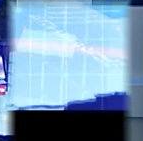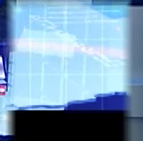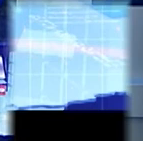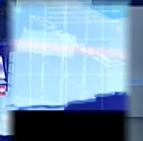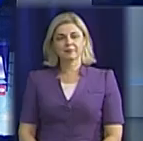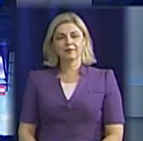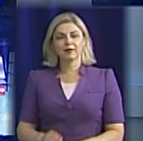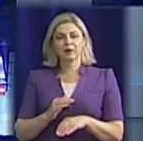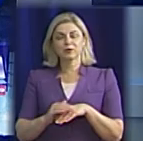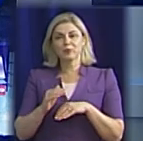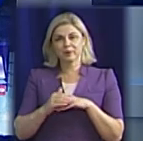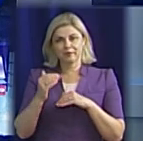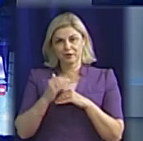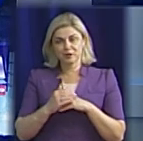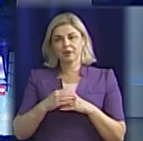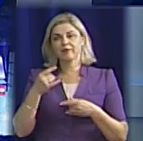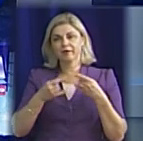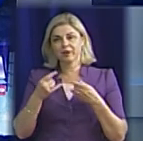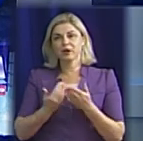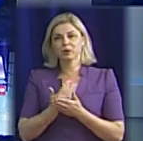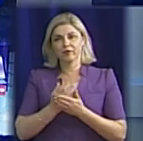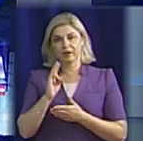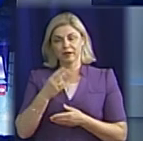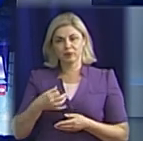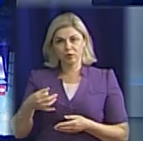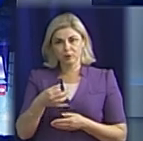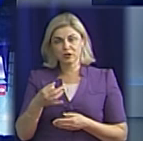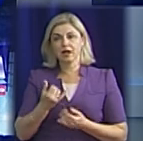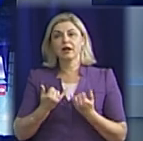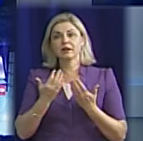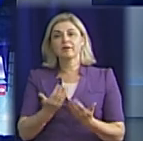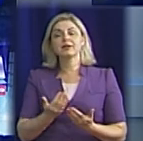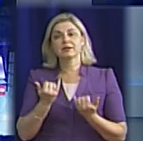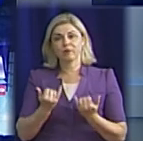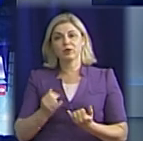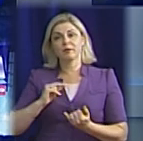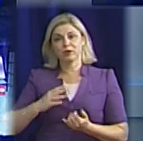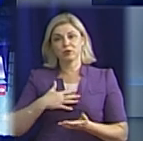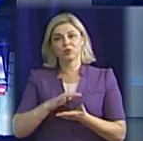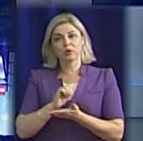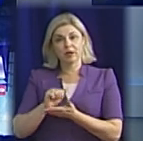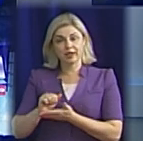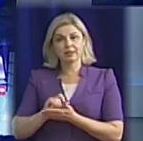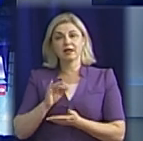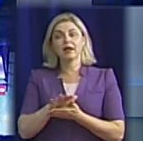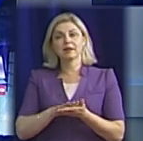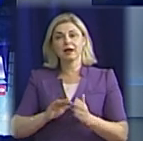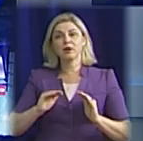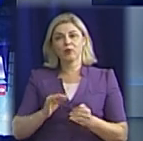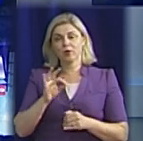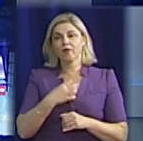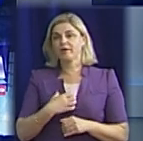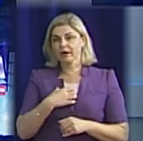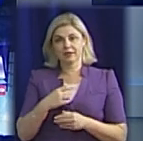Доброго вечора. В ефірі телевізійні новини Миколаївщини. В студії для вас сьогодні працює Євгенія Голубова. І далі коротко про основні